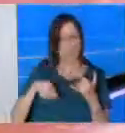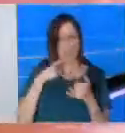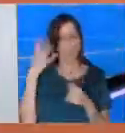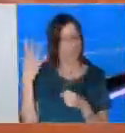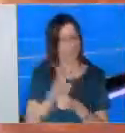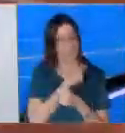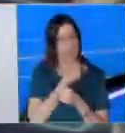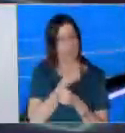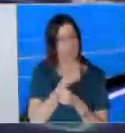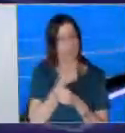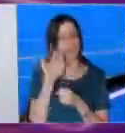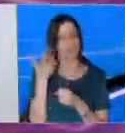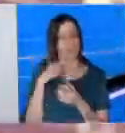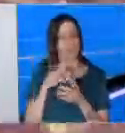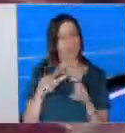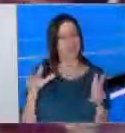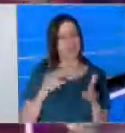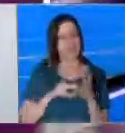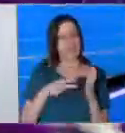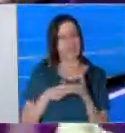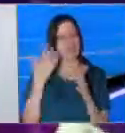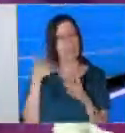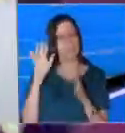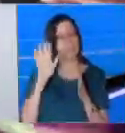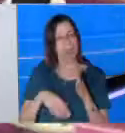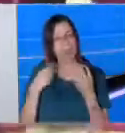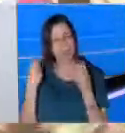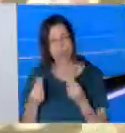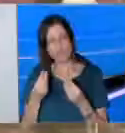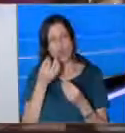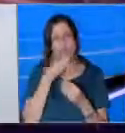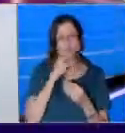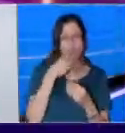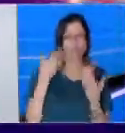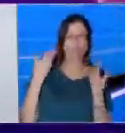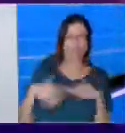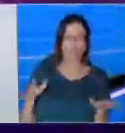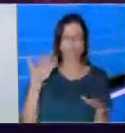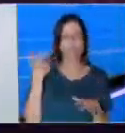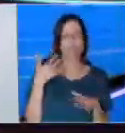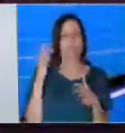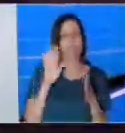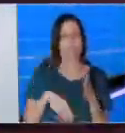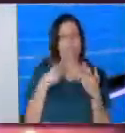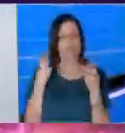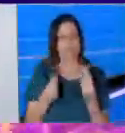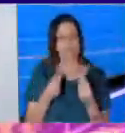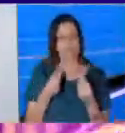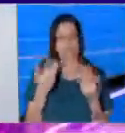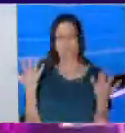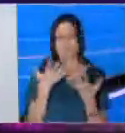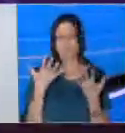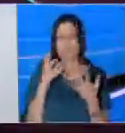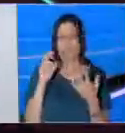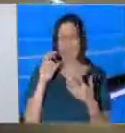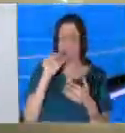ניצחנו כשמצבנו הפוליטי היה פחות טוב ויותר טוב, והפסדנו כשהיינו פחות טובים. תראה, מה שקרה לעדן